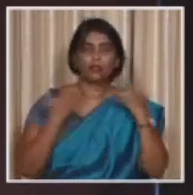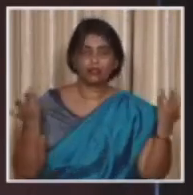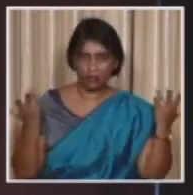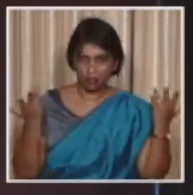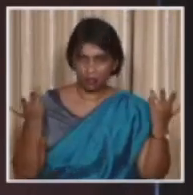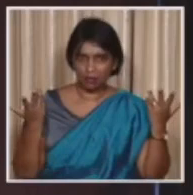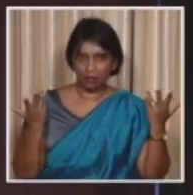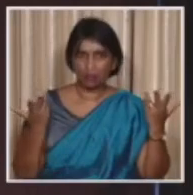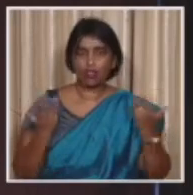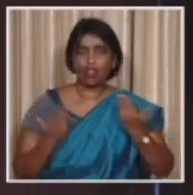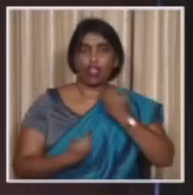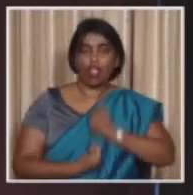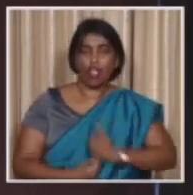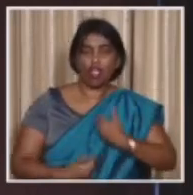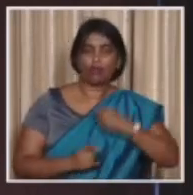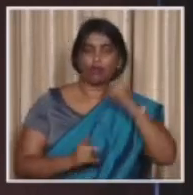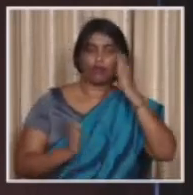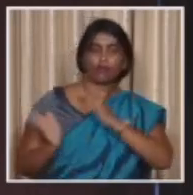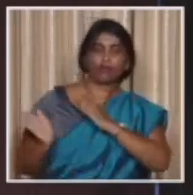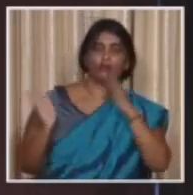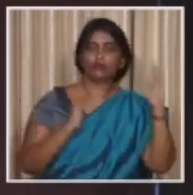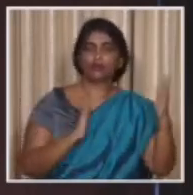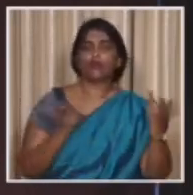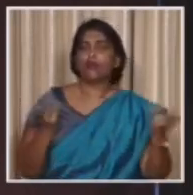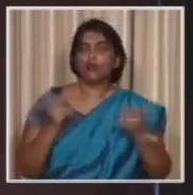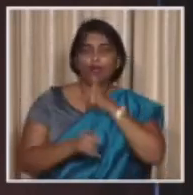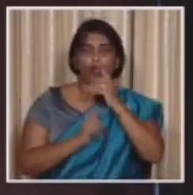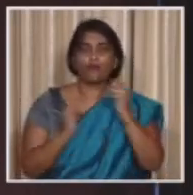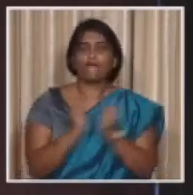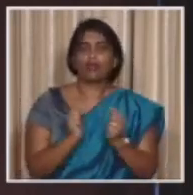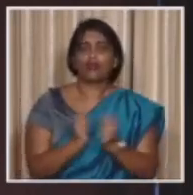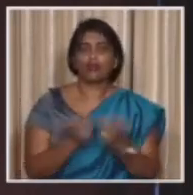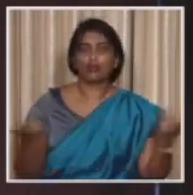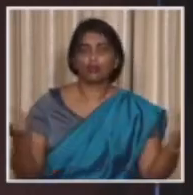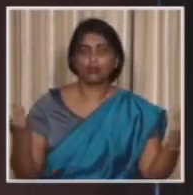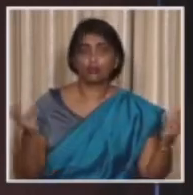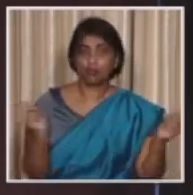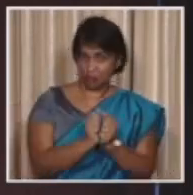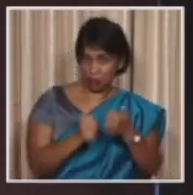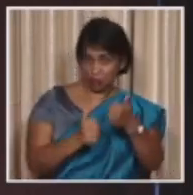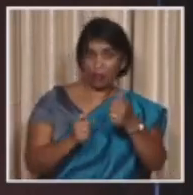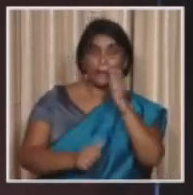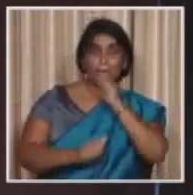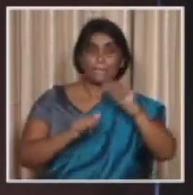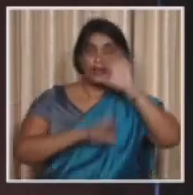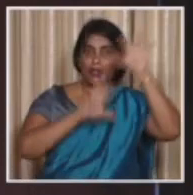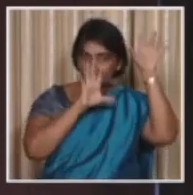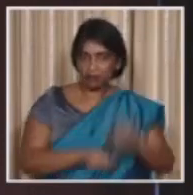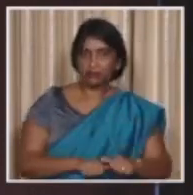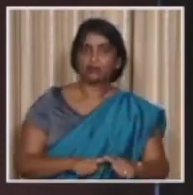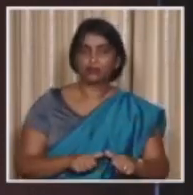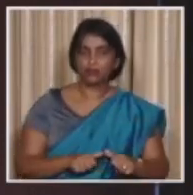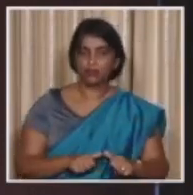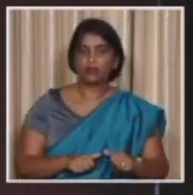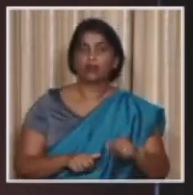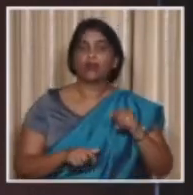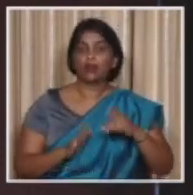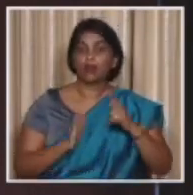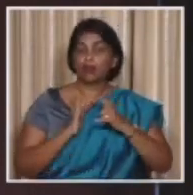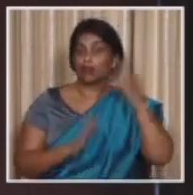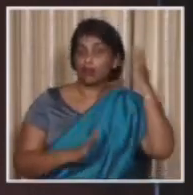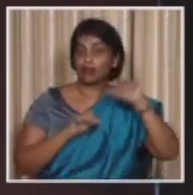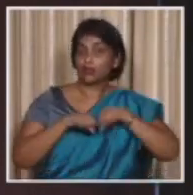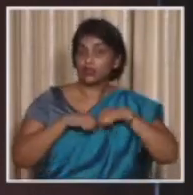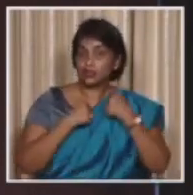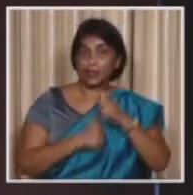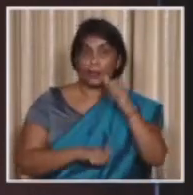නිසා සත්කම් කල් දාලා තියෙනවා. කොහොම මේ කියන වැඩ? ඔච්චර වැඩ නම් කො බෙහෙත් ටික ගෙන්න ගන්න එපා. දැන් ජාත්‍යන්තර ආයතන වලින්